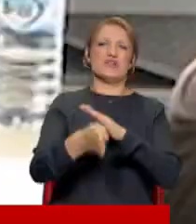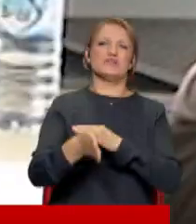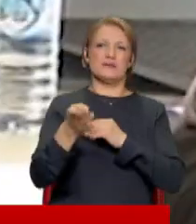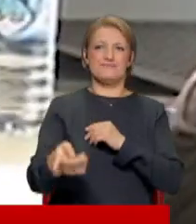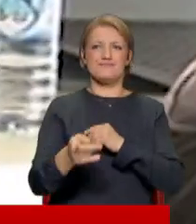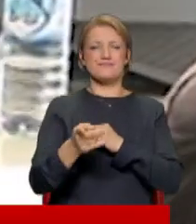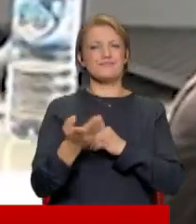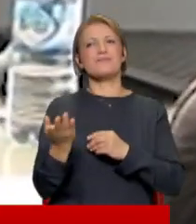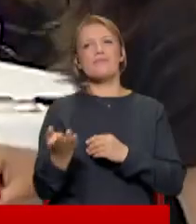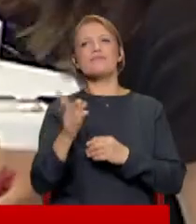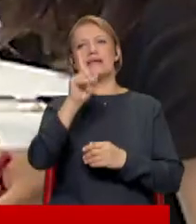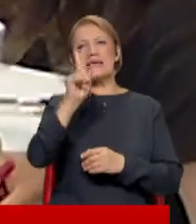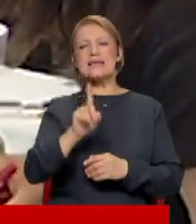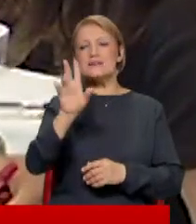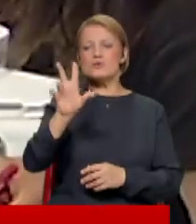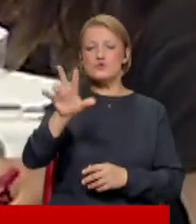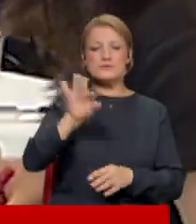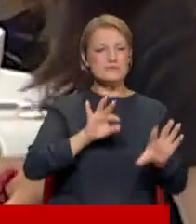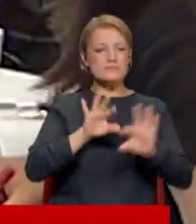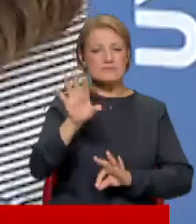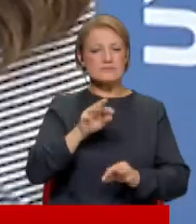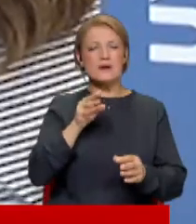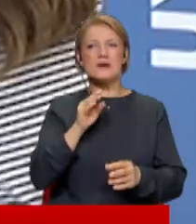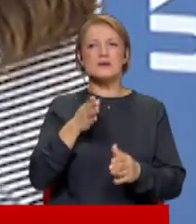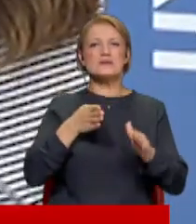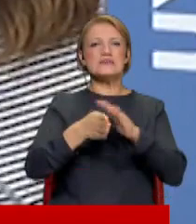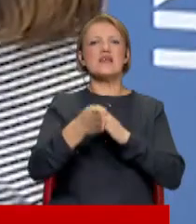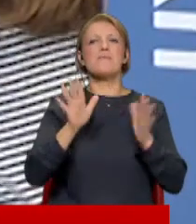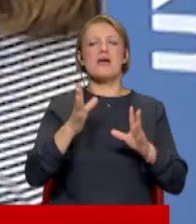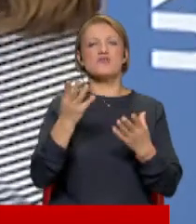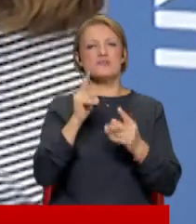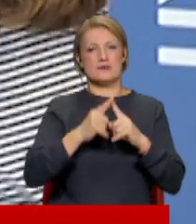durumdalar verilere göre ilk 3 tercihine yerleşemeyen öğrencilerin